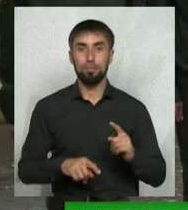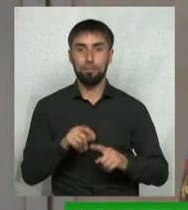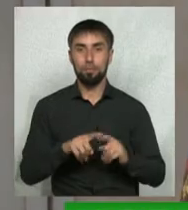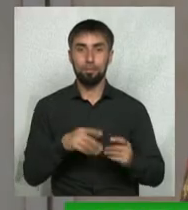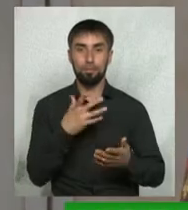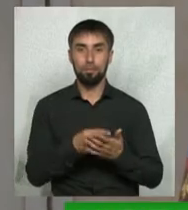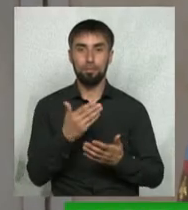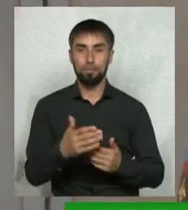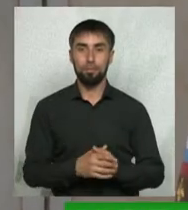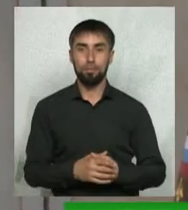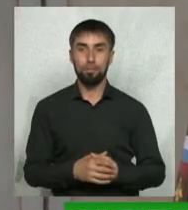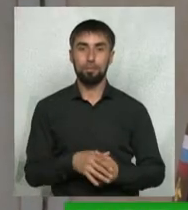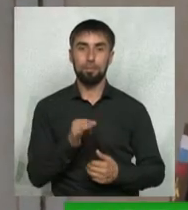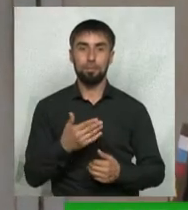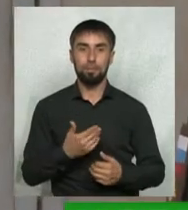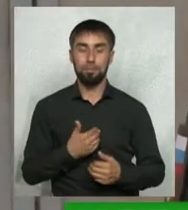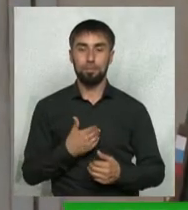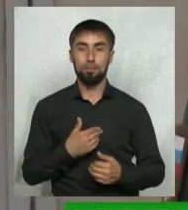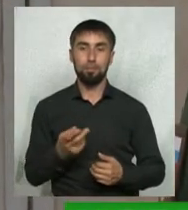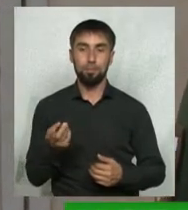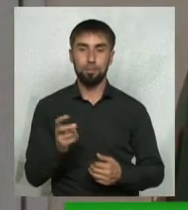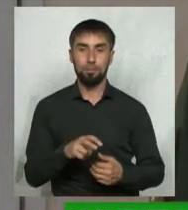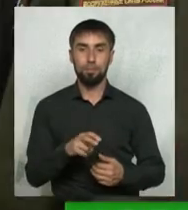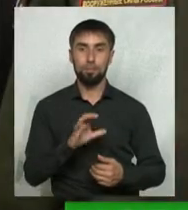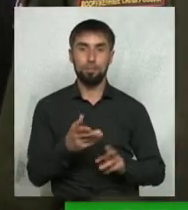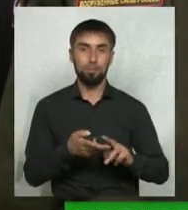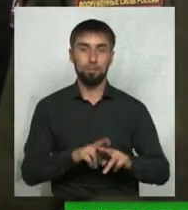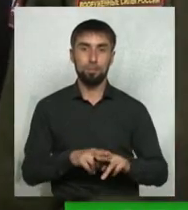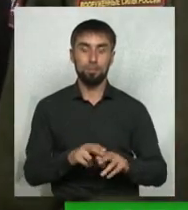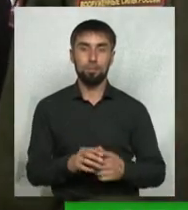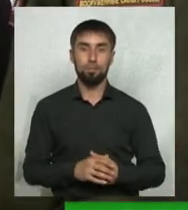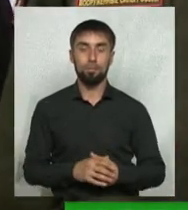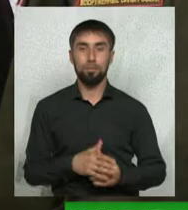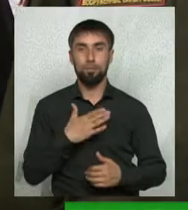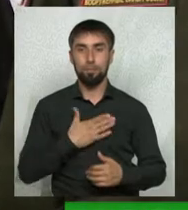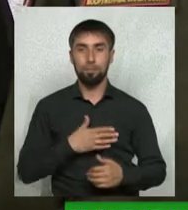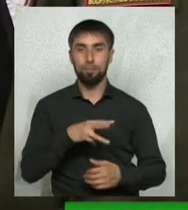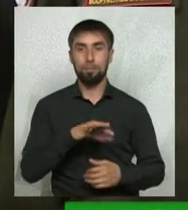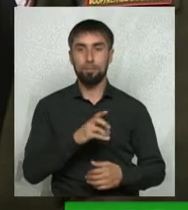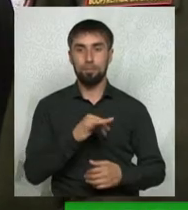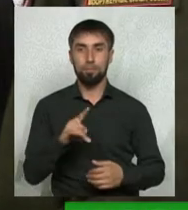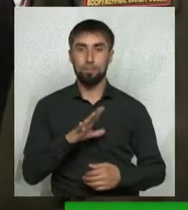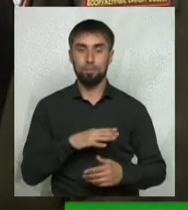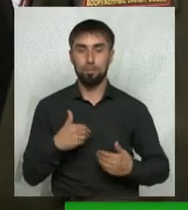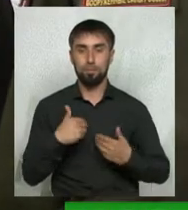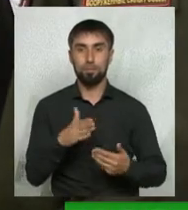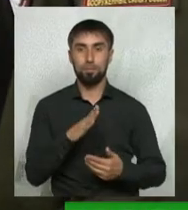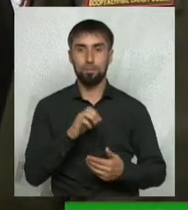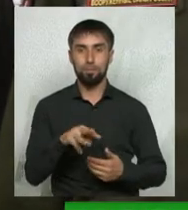родителей своих. И мы пришли с этой приятной миссией, чтобы пожелать